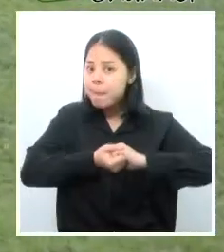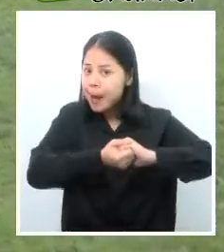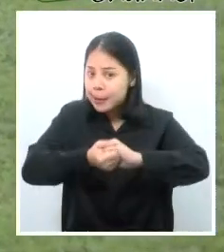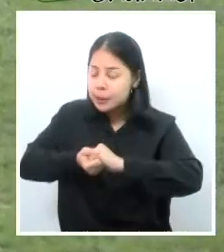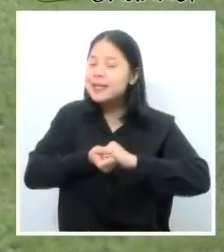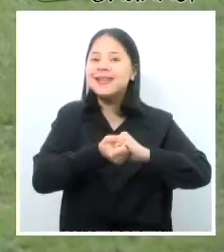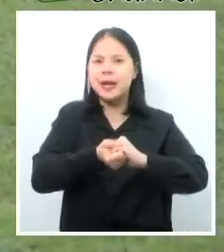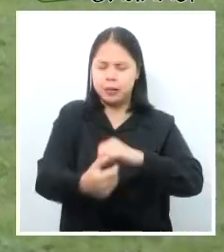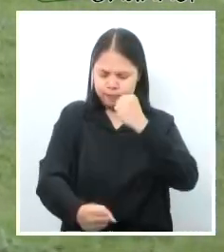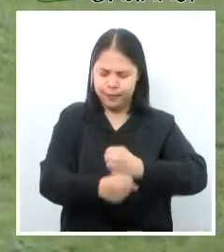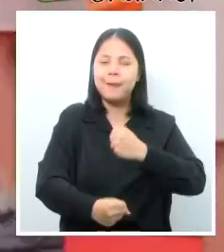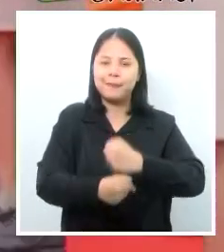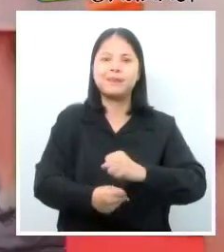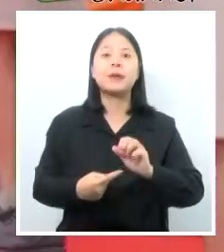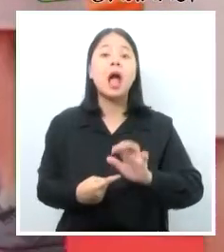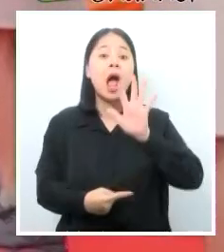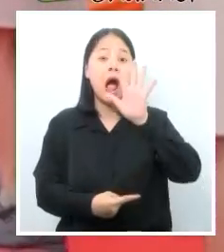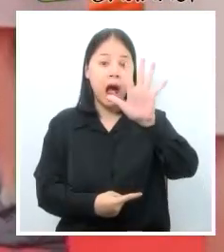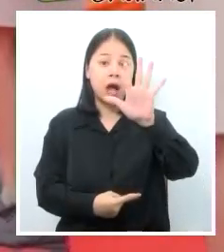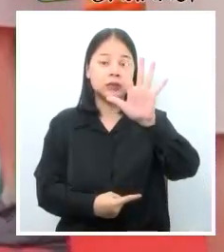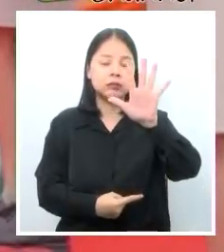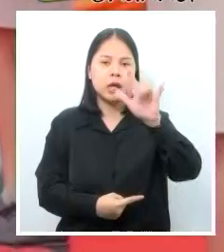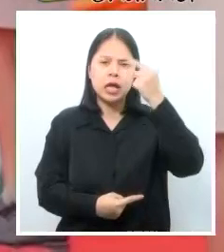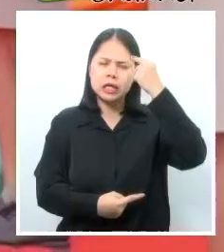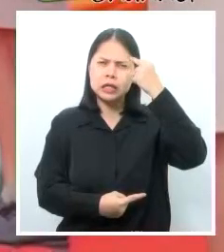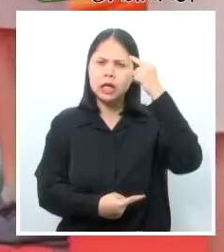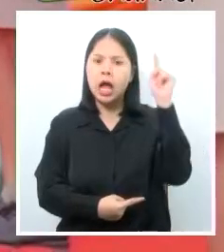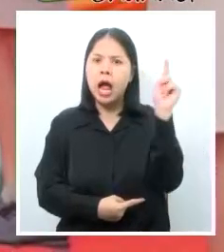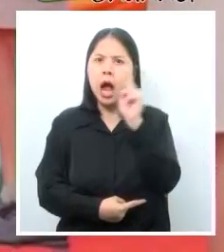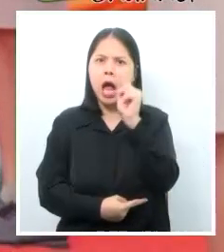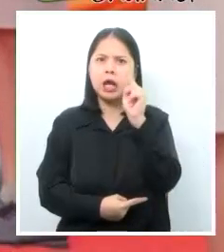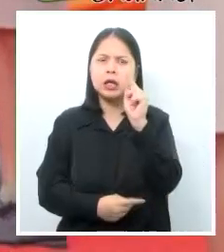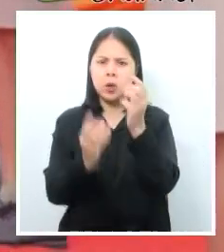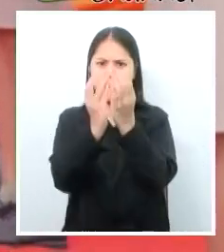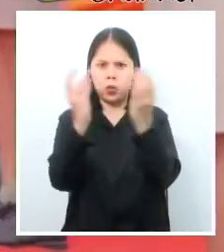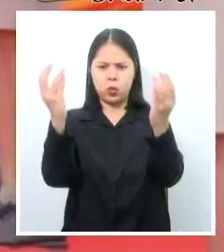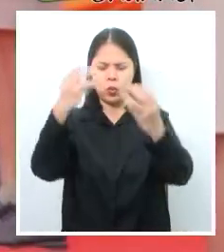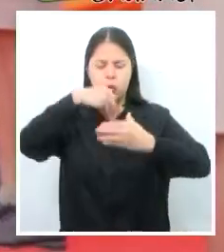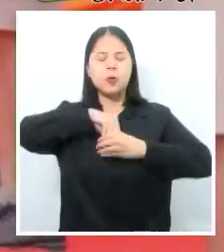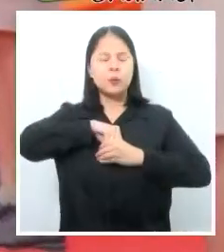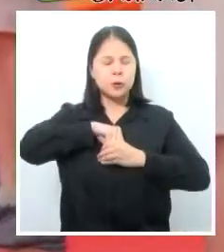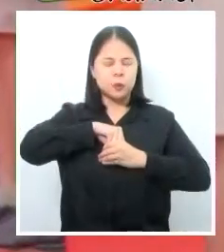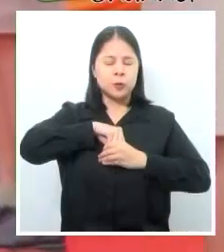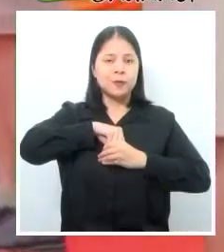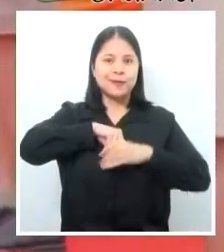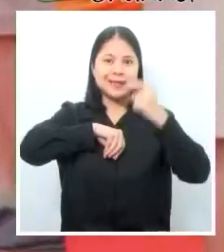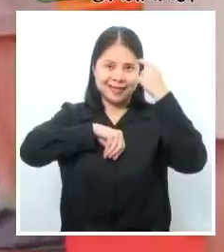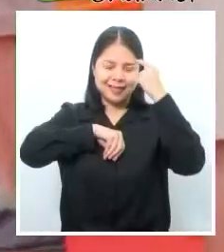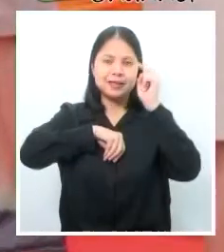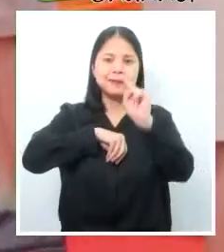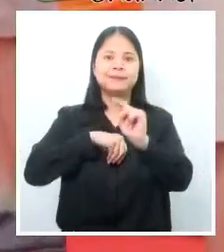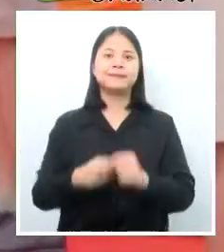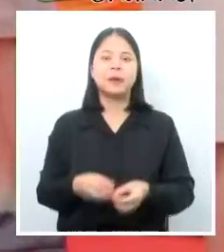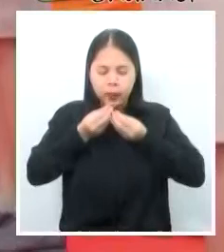น 5. ขอให้ยึดหลักธรรมเป็นเครื่องยึดเหนี่ยวประจำใจและขออำนวยอวยพร